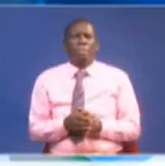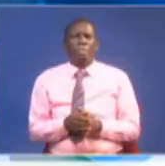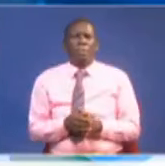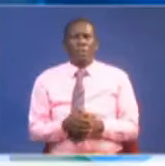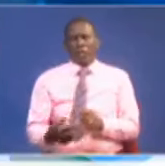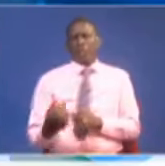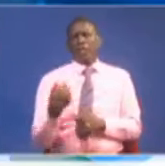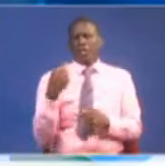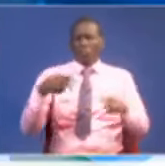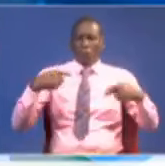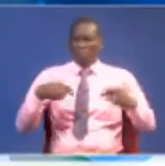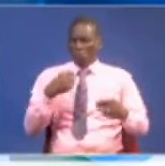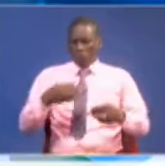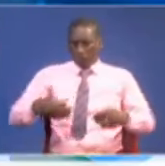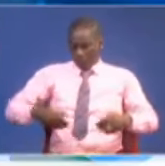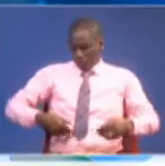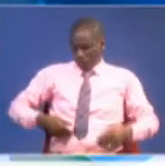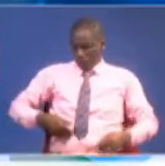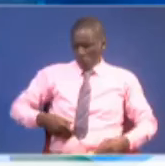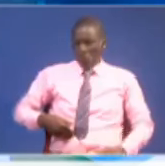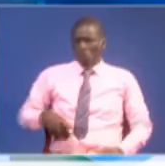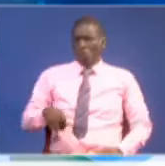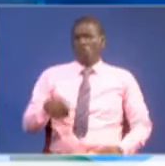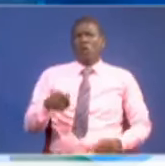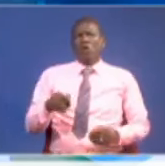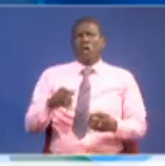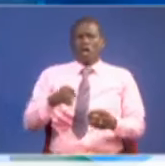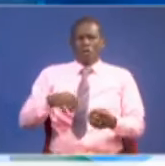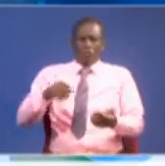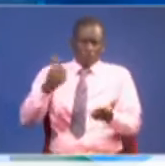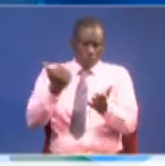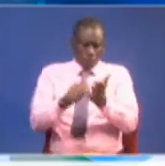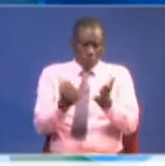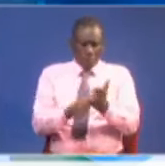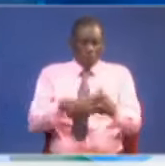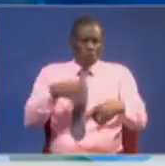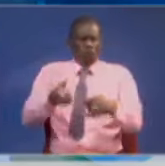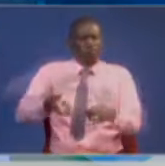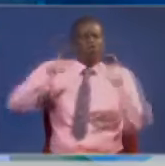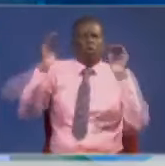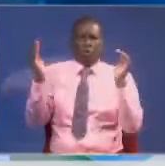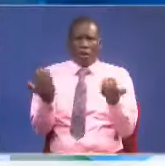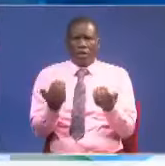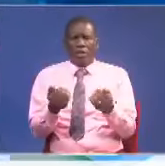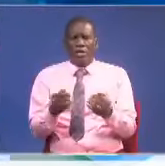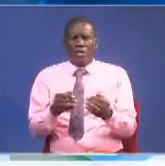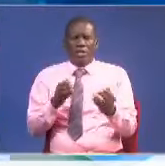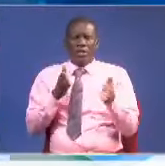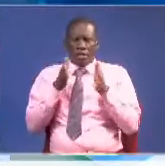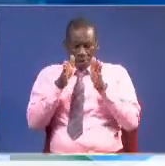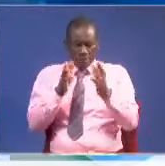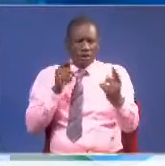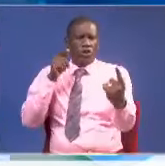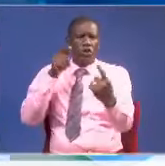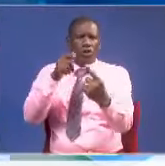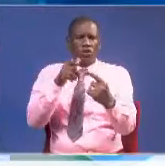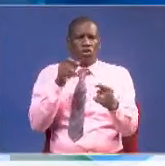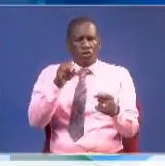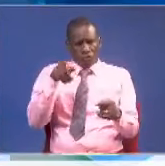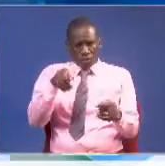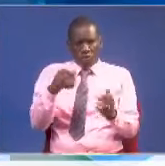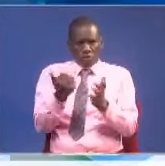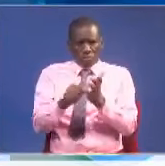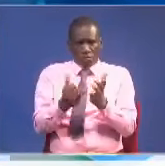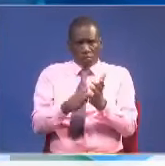Watu ambao figo zao zinafeli inaendelea kuongezeka humu nchini na duniani kote, na sababu ikiwa ni ugonjwa huu hauzingatiwi